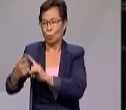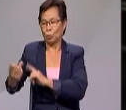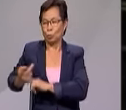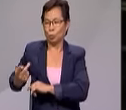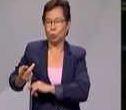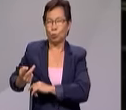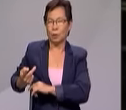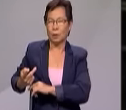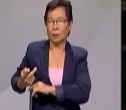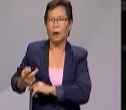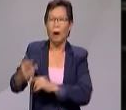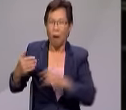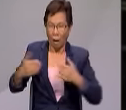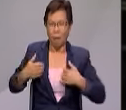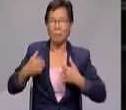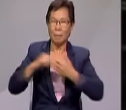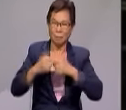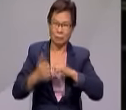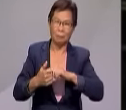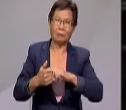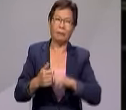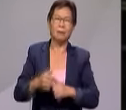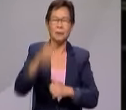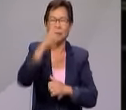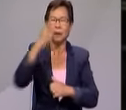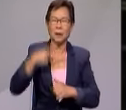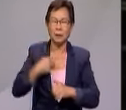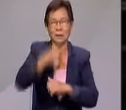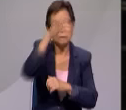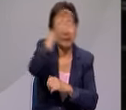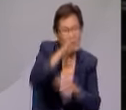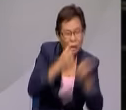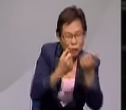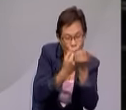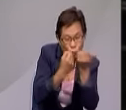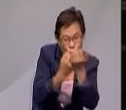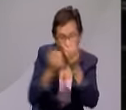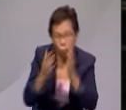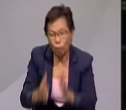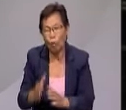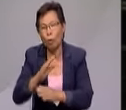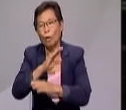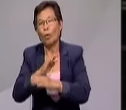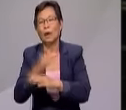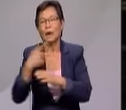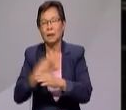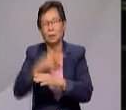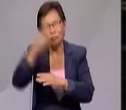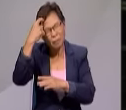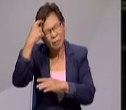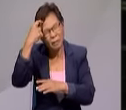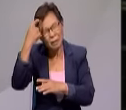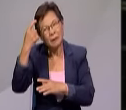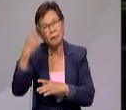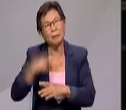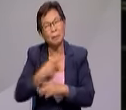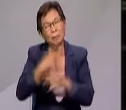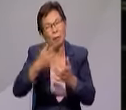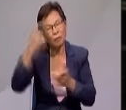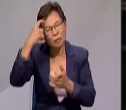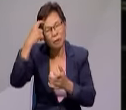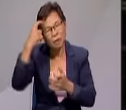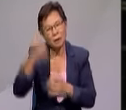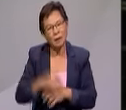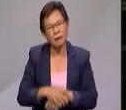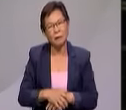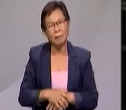ada apa ada masalah juga lah sebab kita nak carikan sponsor semua lagi kita nak fikirkan kita bukan cuma